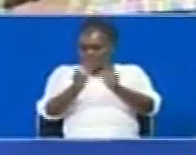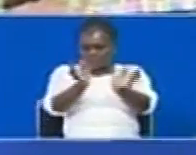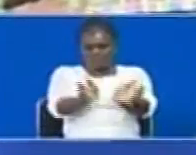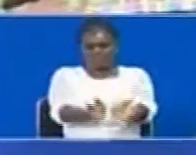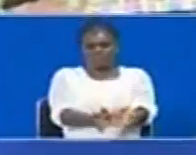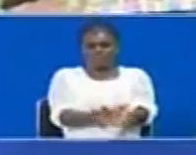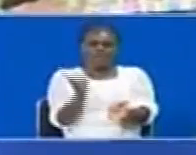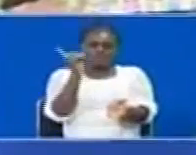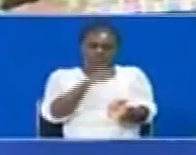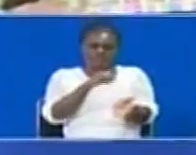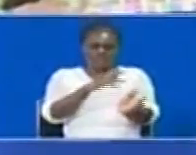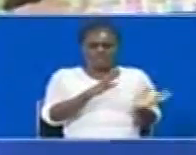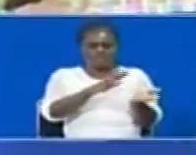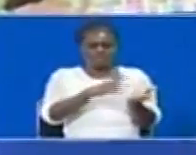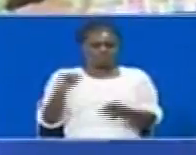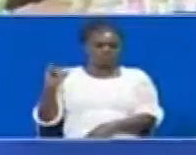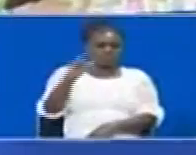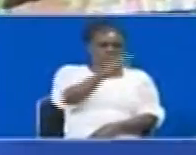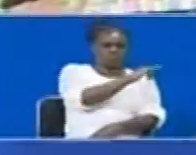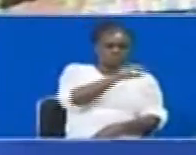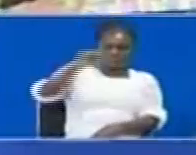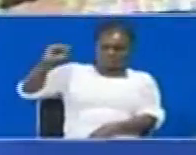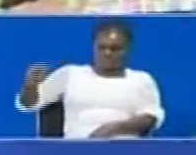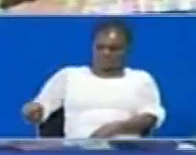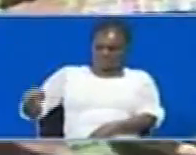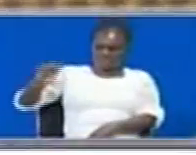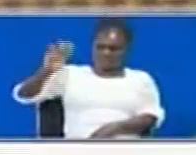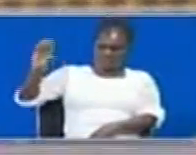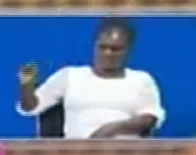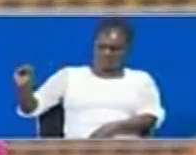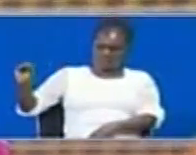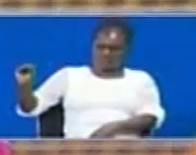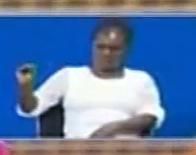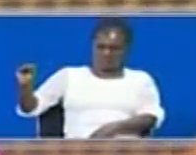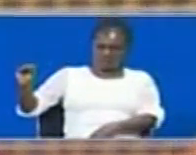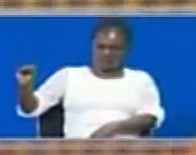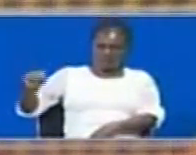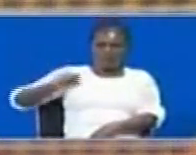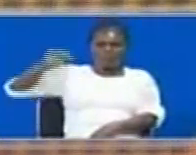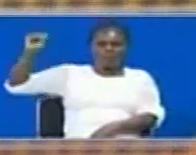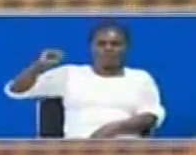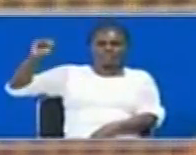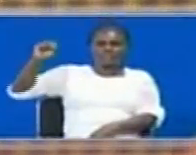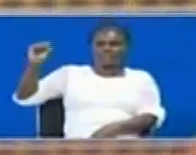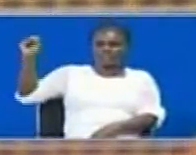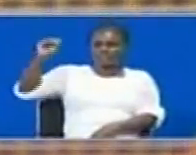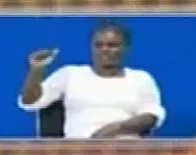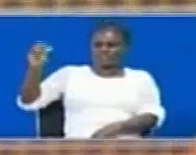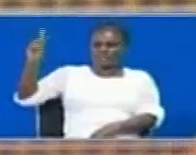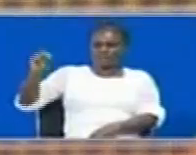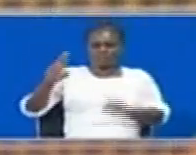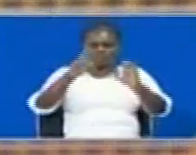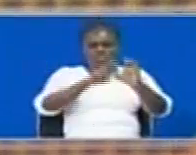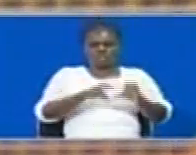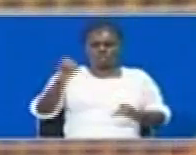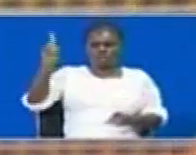arrested and are due to be deported back to South Africa. Mwanasiasa Sam Ongeri amejiunga rasmi na chama